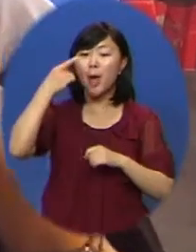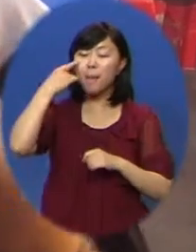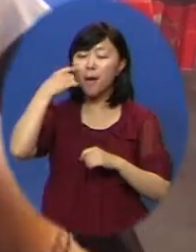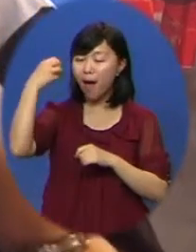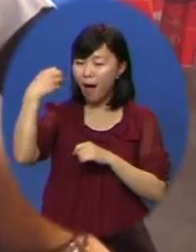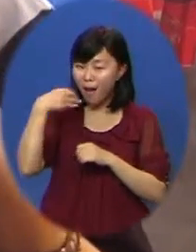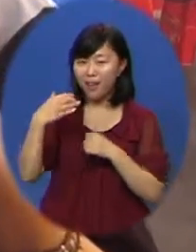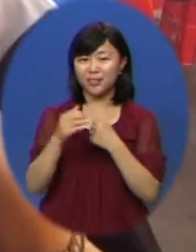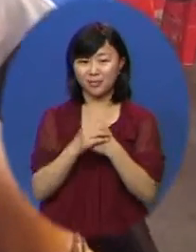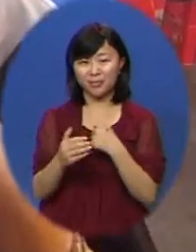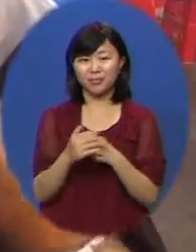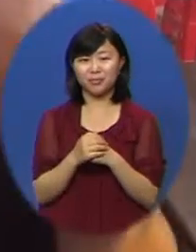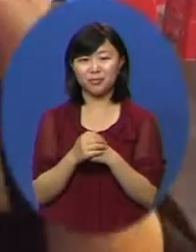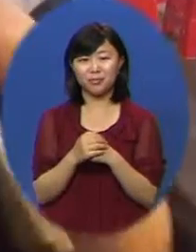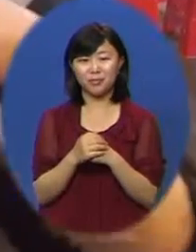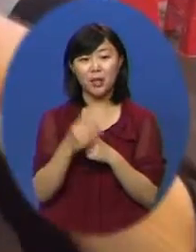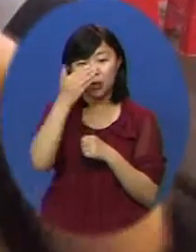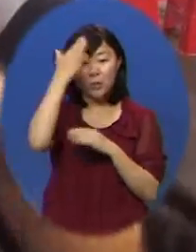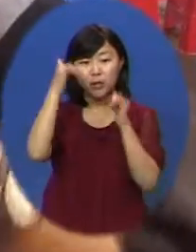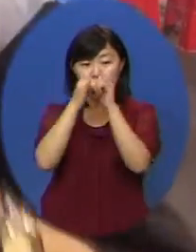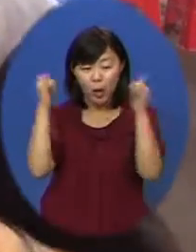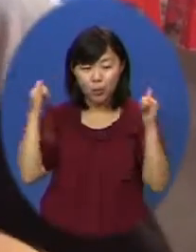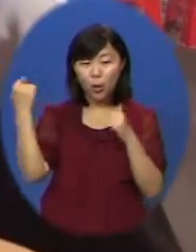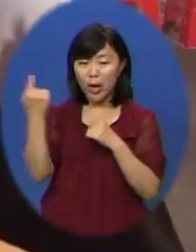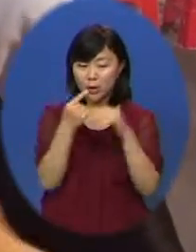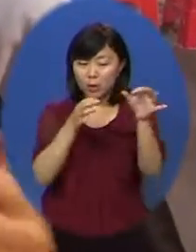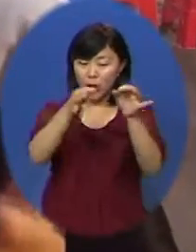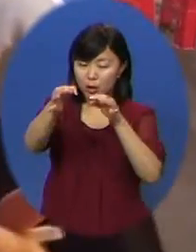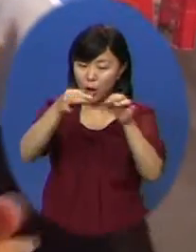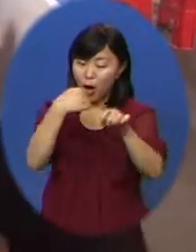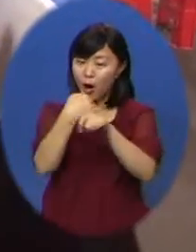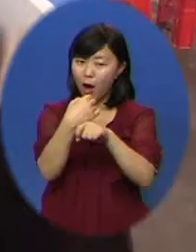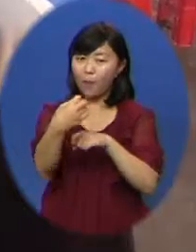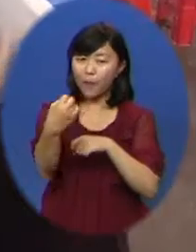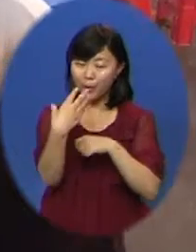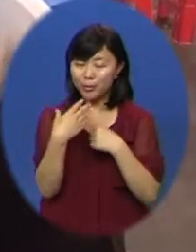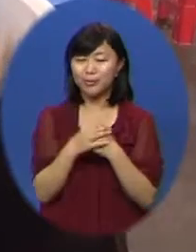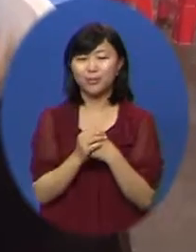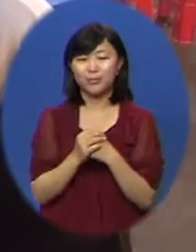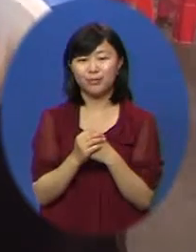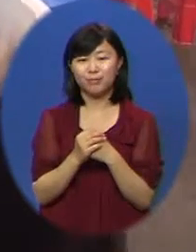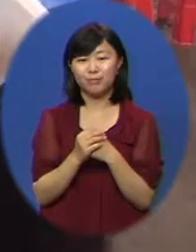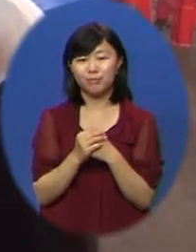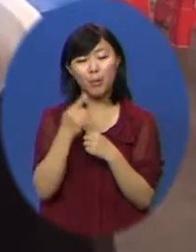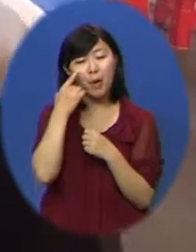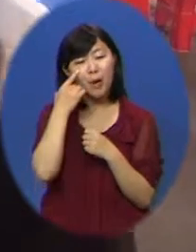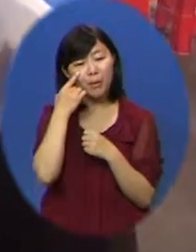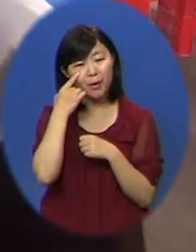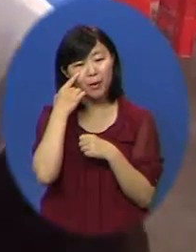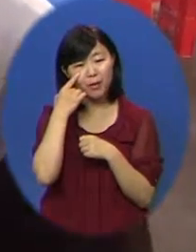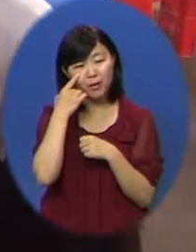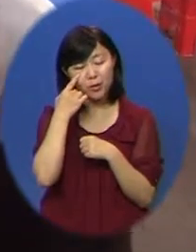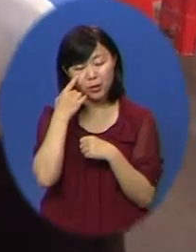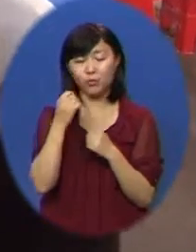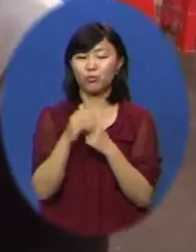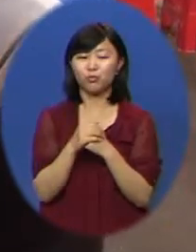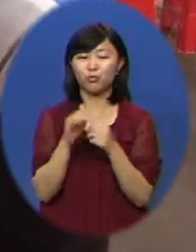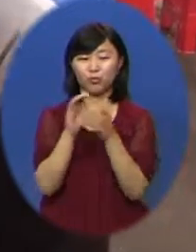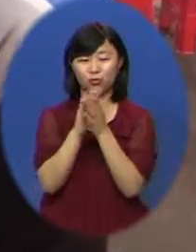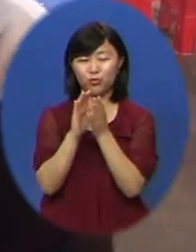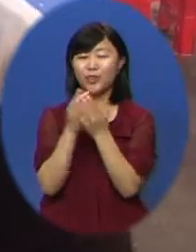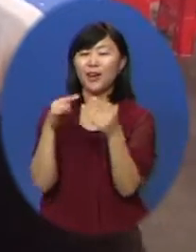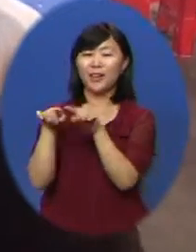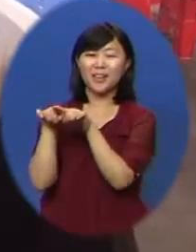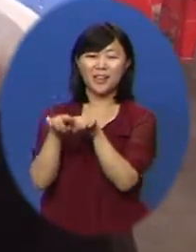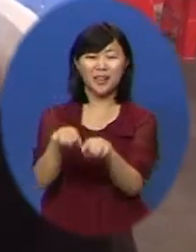가보라고 그 젊은 사람들도 와가지고 막 장사도 하고 그런다고 한번 가보라고 그래가지고